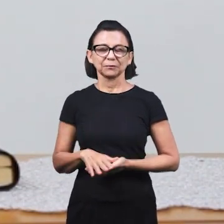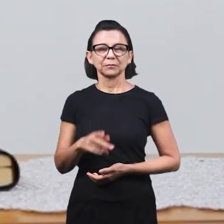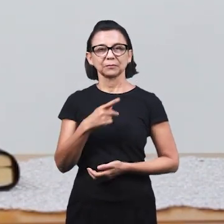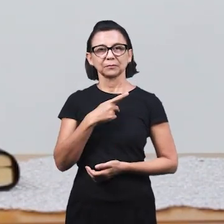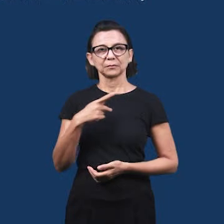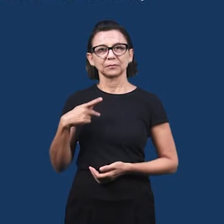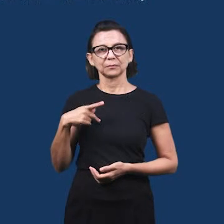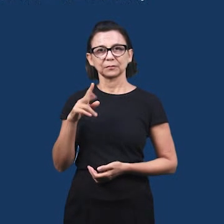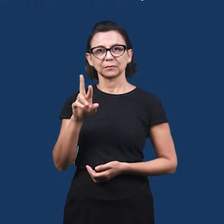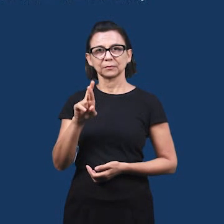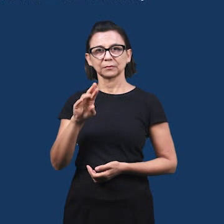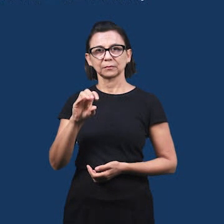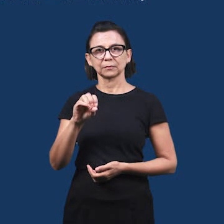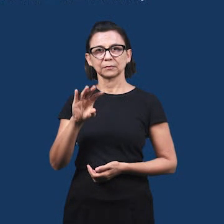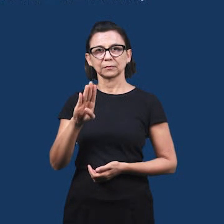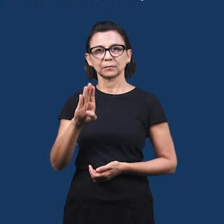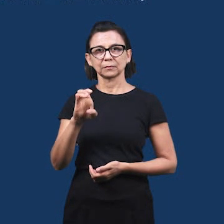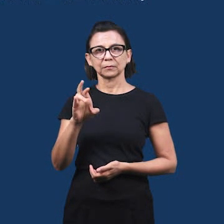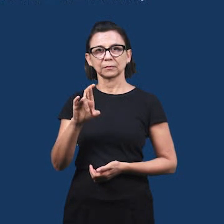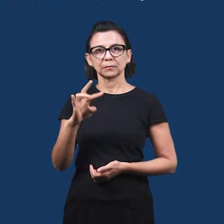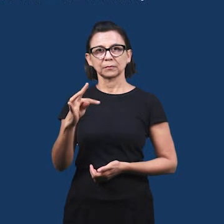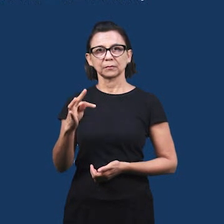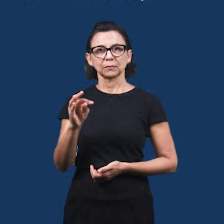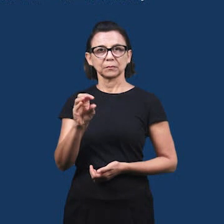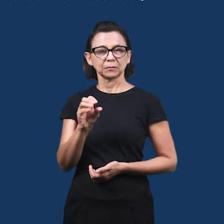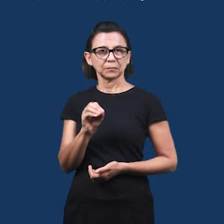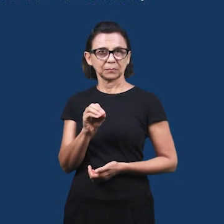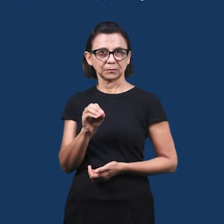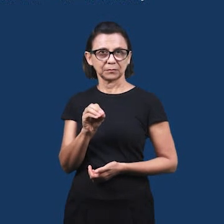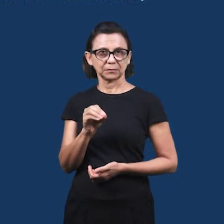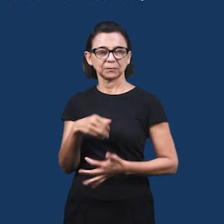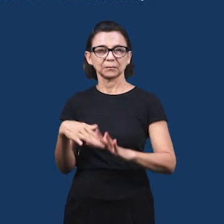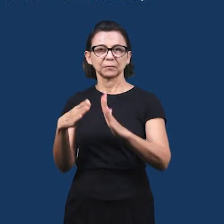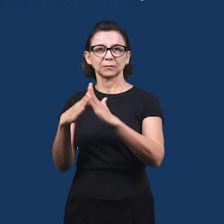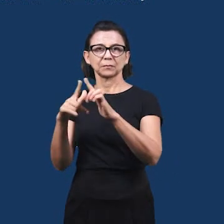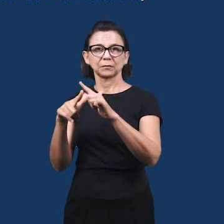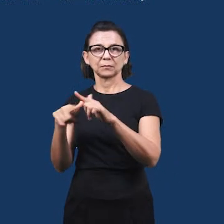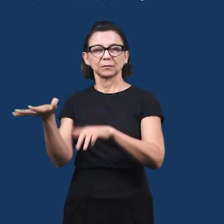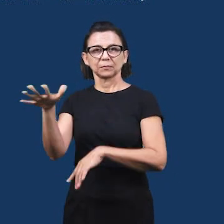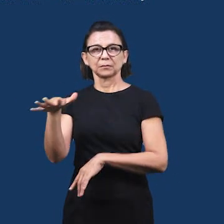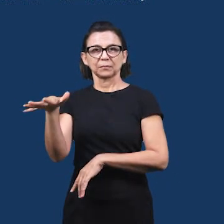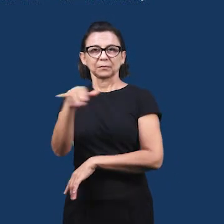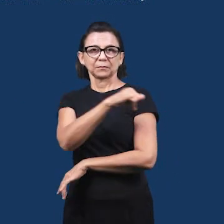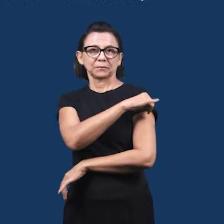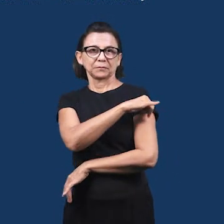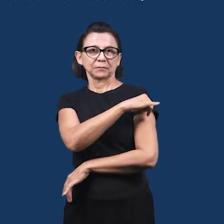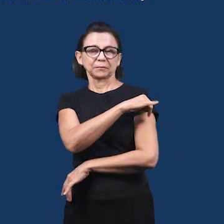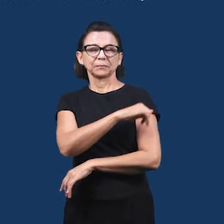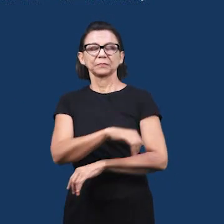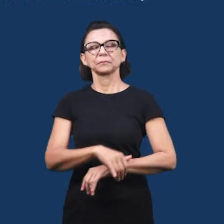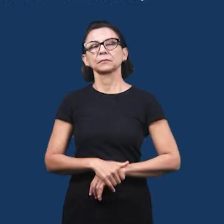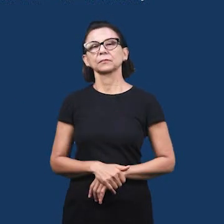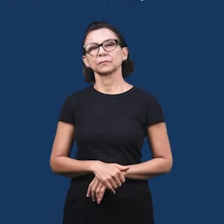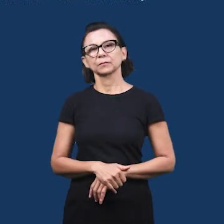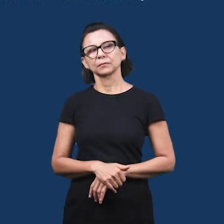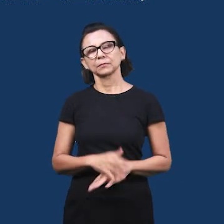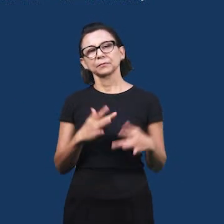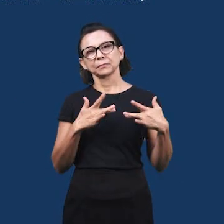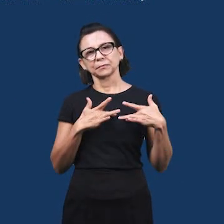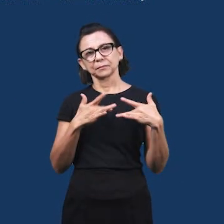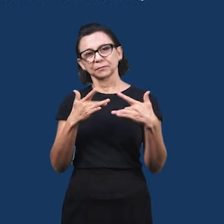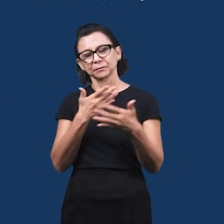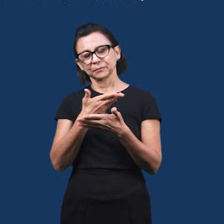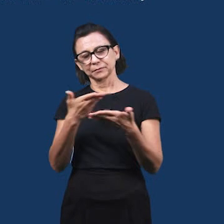о его стаде. Послание Роберту де Лима, церкви Ново-Фрибургу,